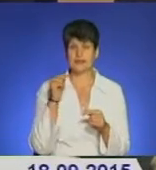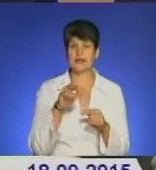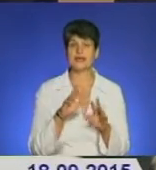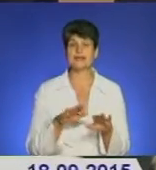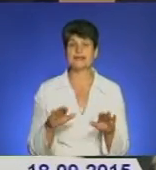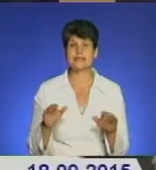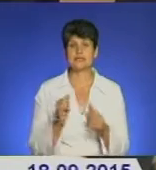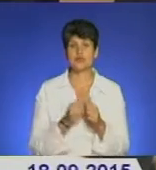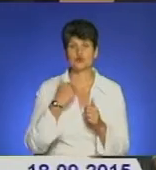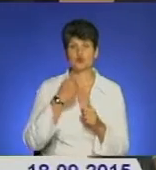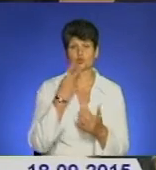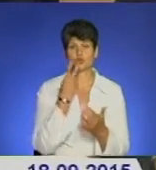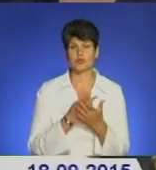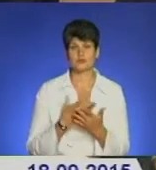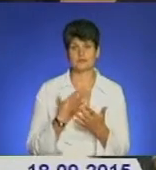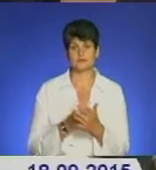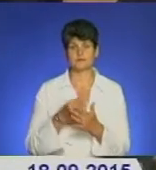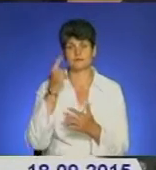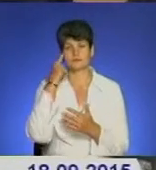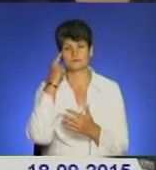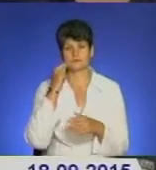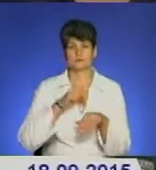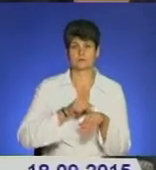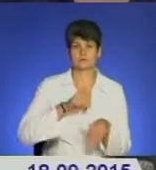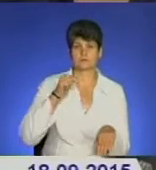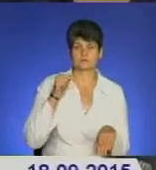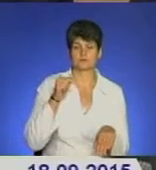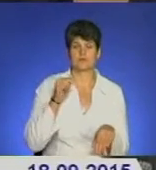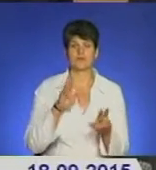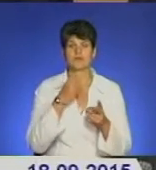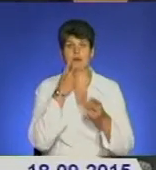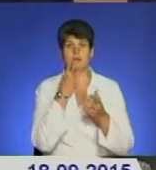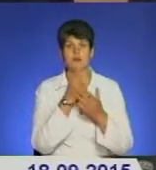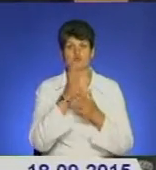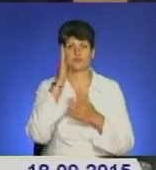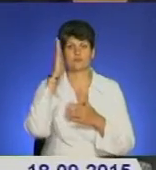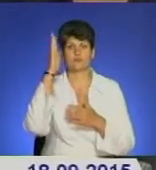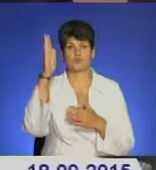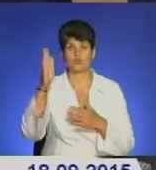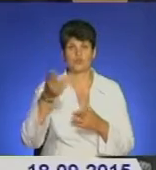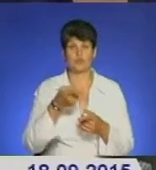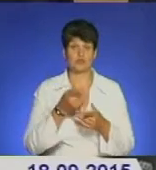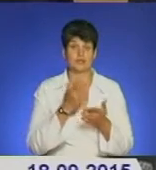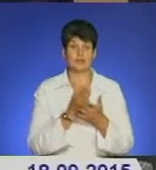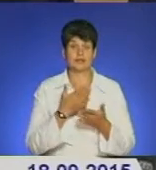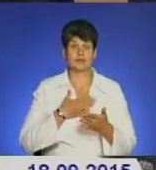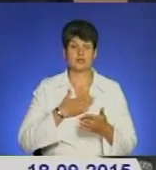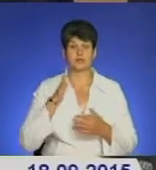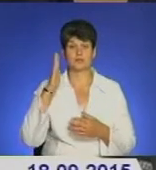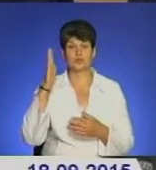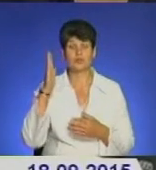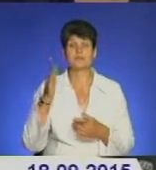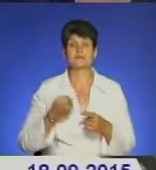року виражають свої емоції, виражають свої почуття, як вони бачать майбутнє, а вони і дійсно є наше майбутнє,